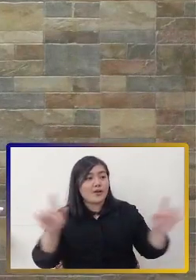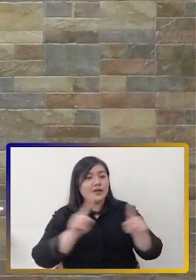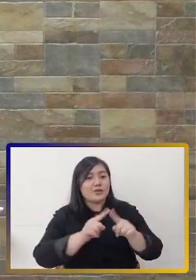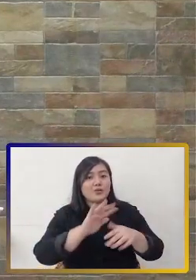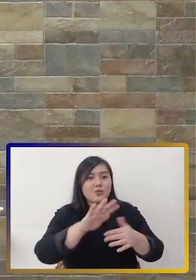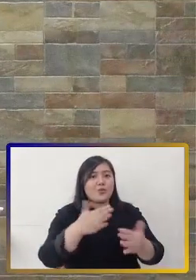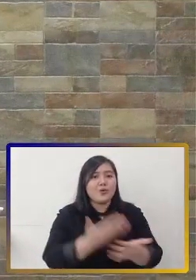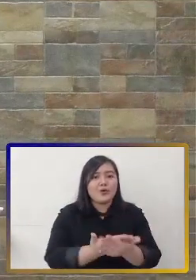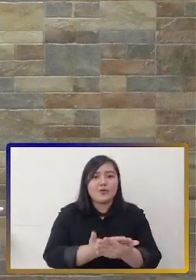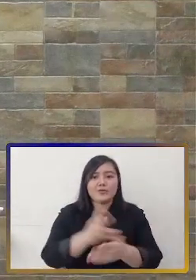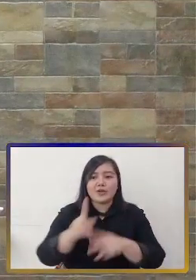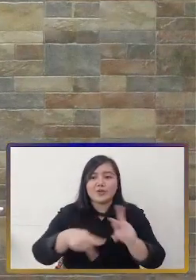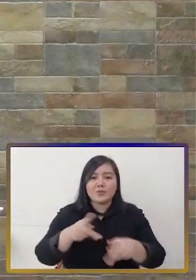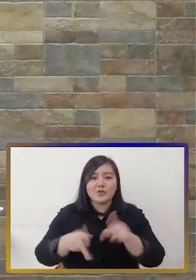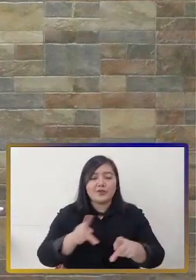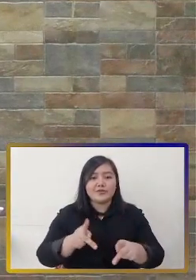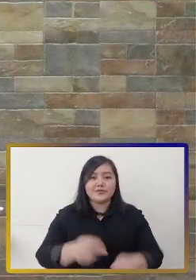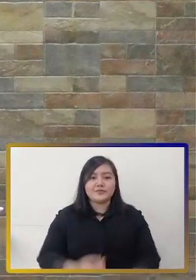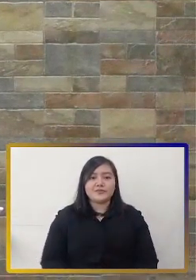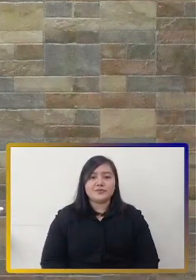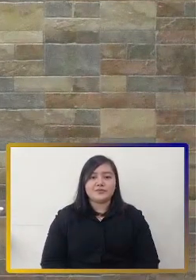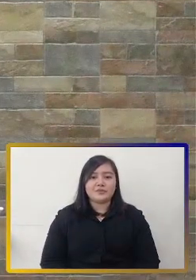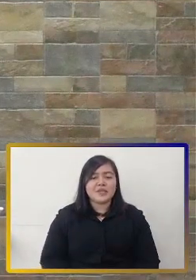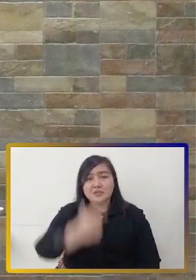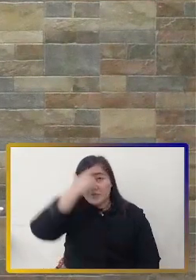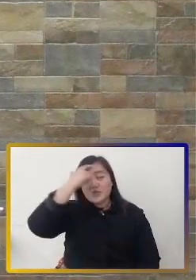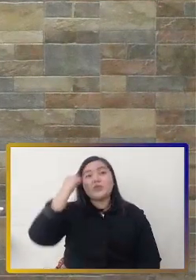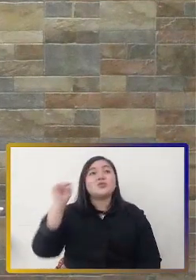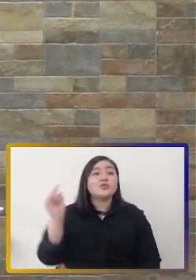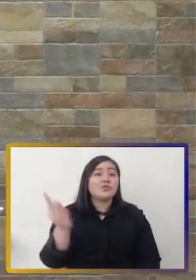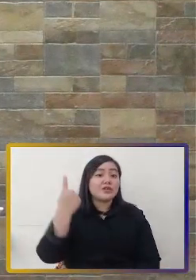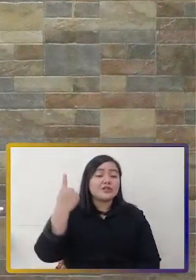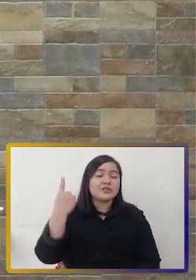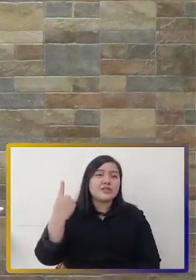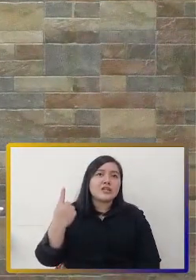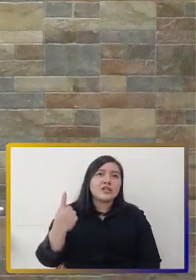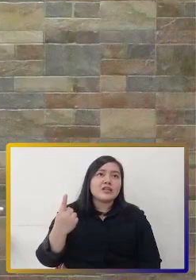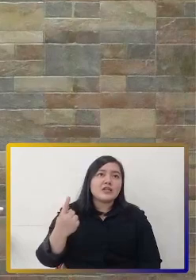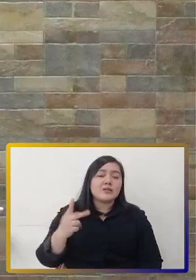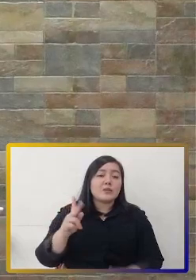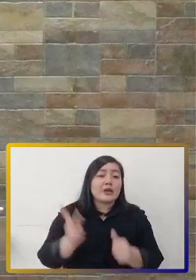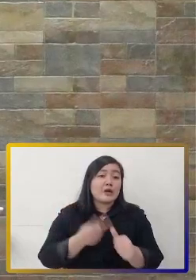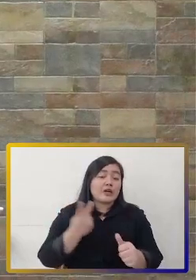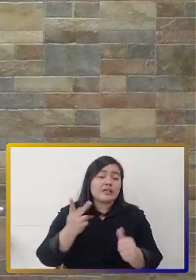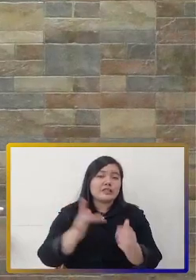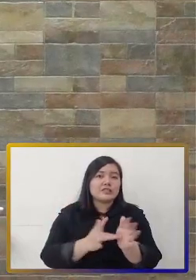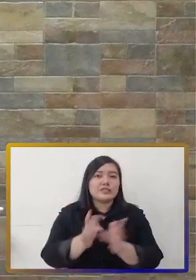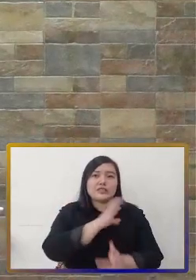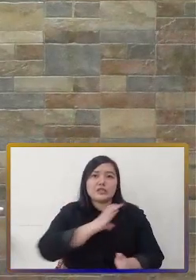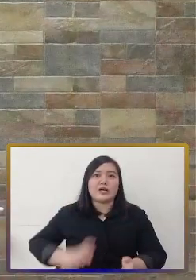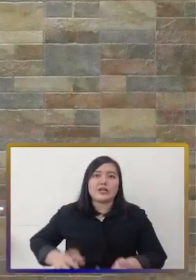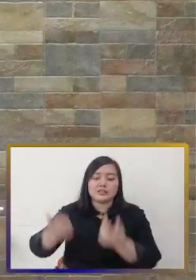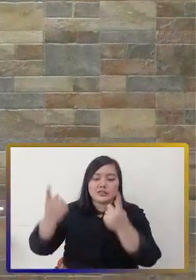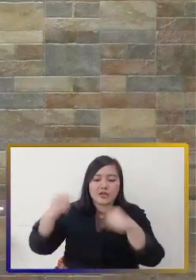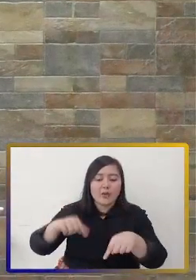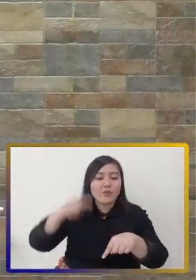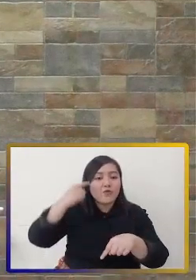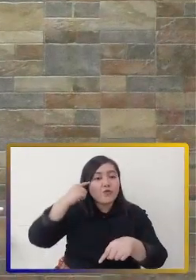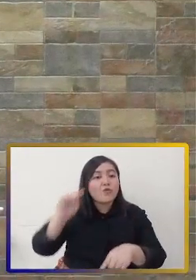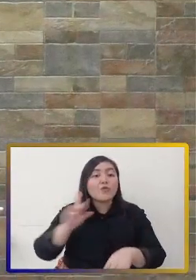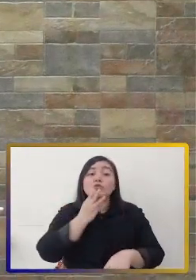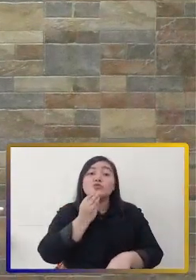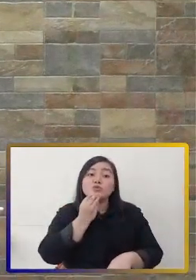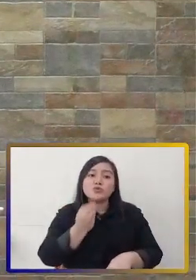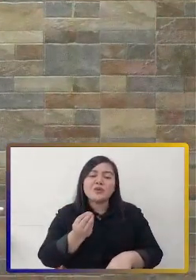niya. Talking to the Jewish people, to the Israelites, He came for His own, but His own received Him not. Kaya